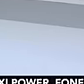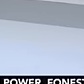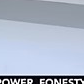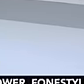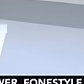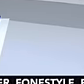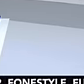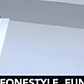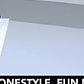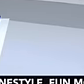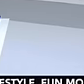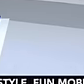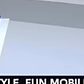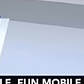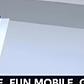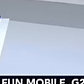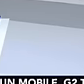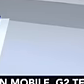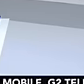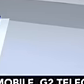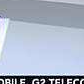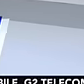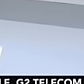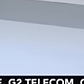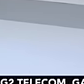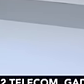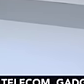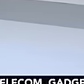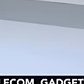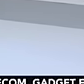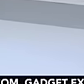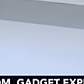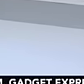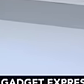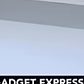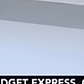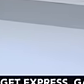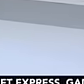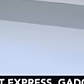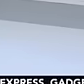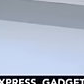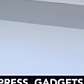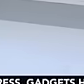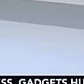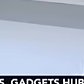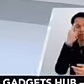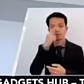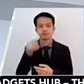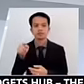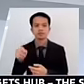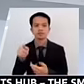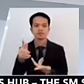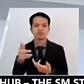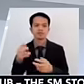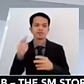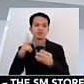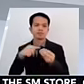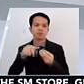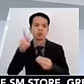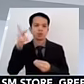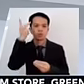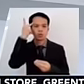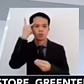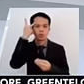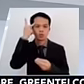Patay sa pamamaril ang isang barangay kagawad sa Quiapo, Maynila. Politika ang tinitinang motibo matapos matukoy na isang dating kagawad ang